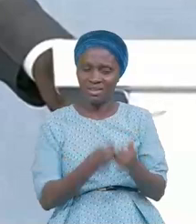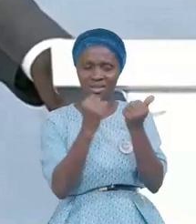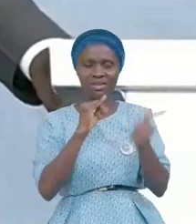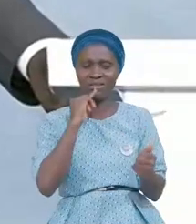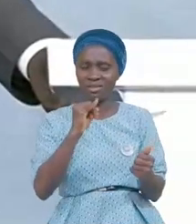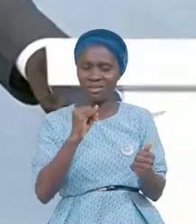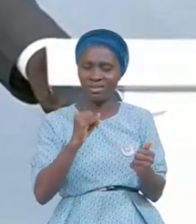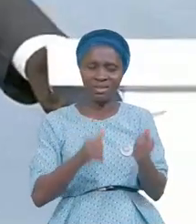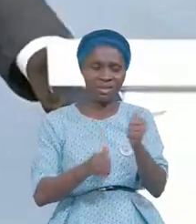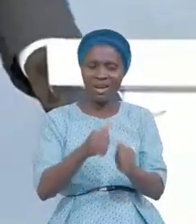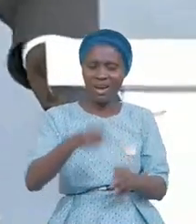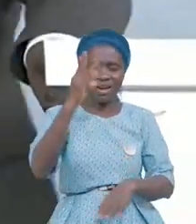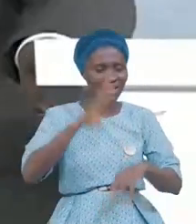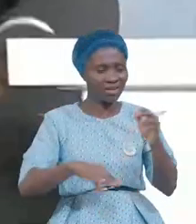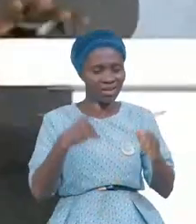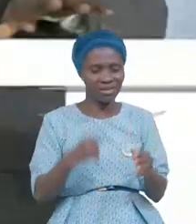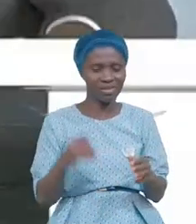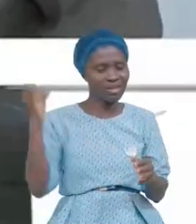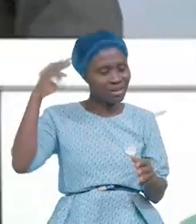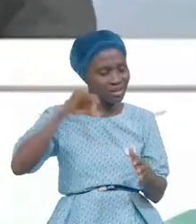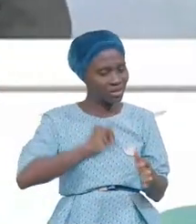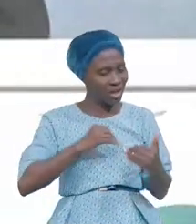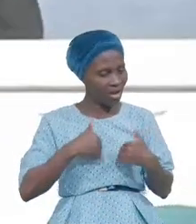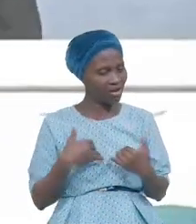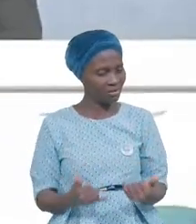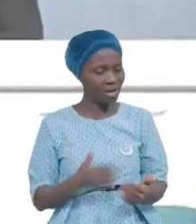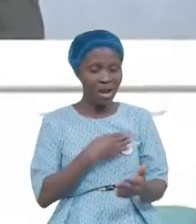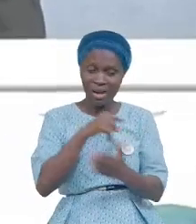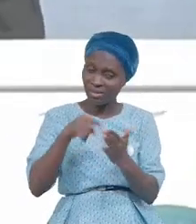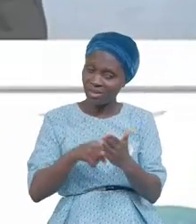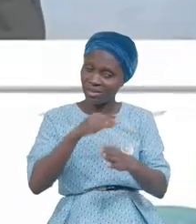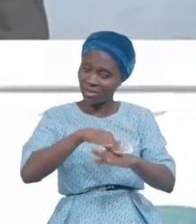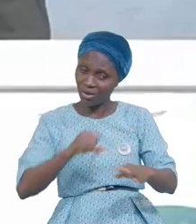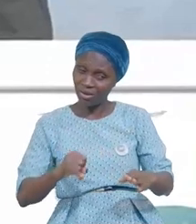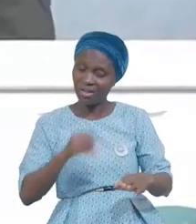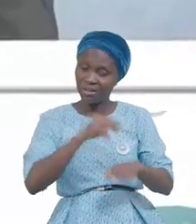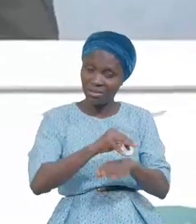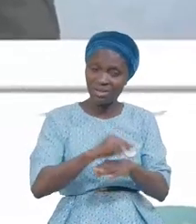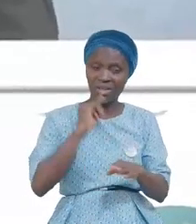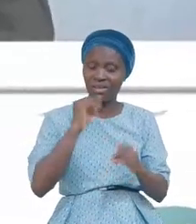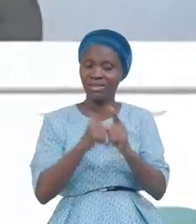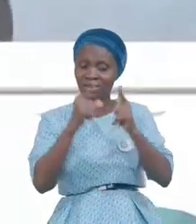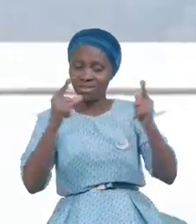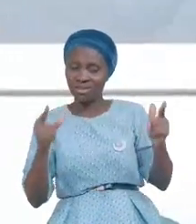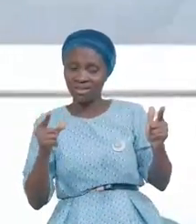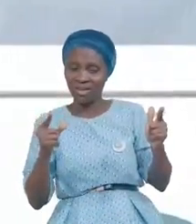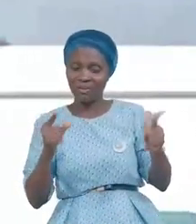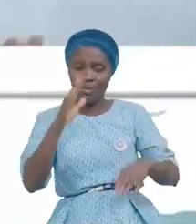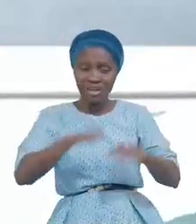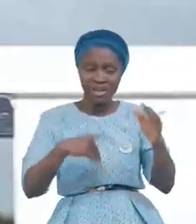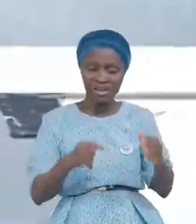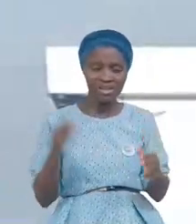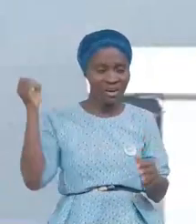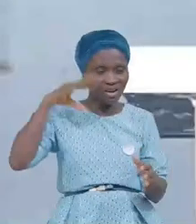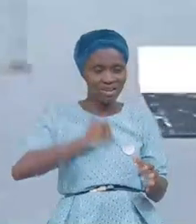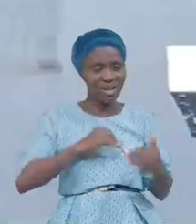la grâce que j'ai. Cet appel est plus grand que la grâce. Je